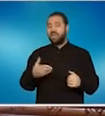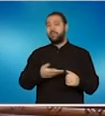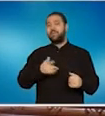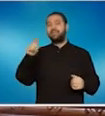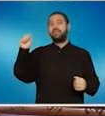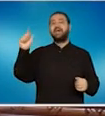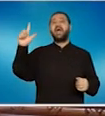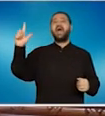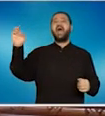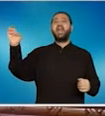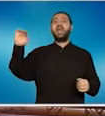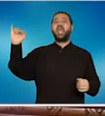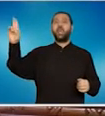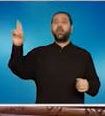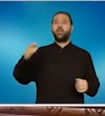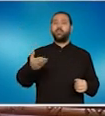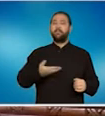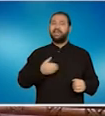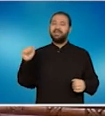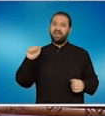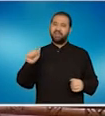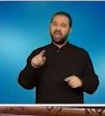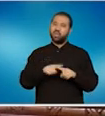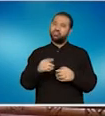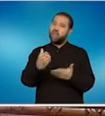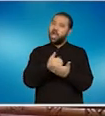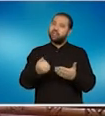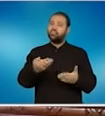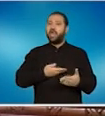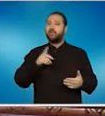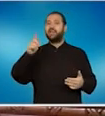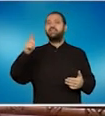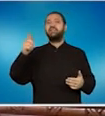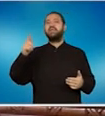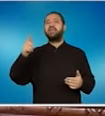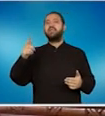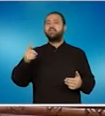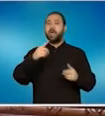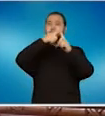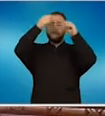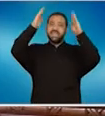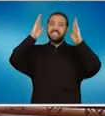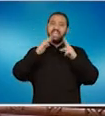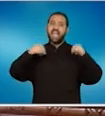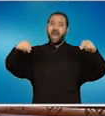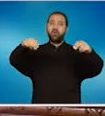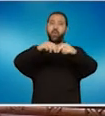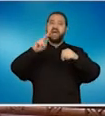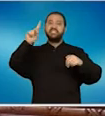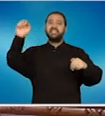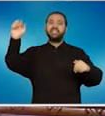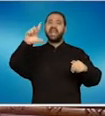câștigat biserica, Părinte Adrian, de la Părintele Galeriu? Ce a